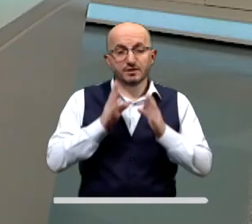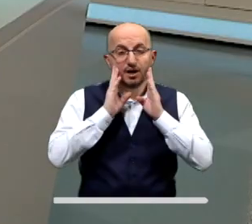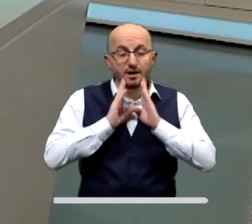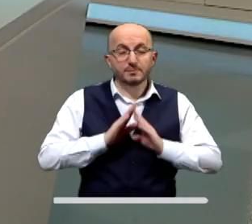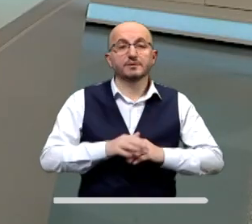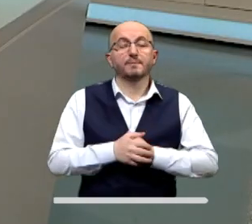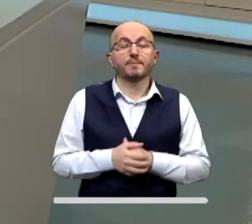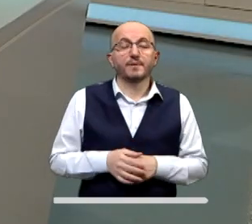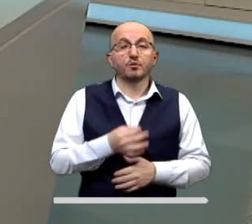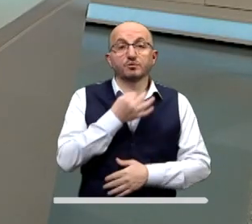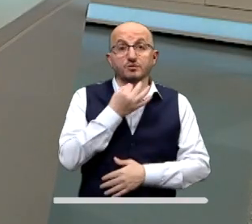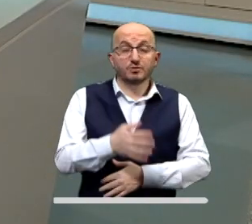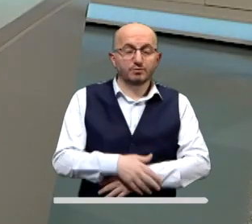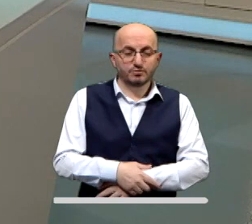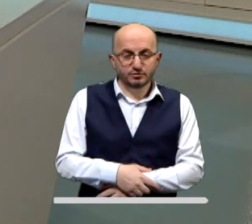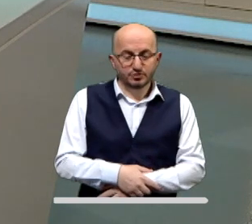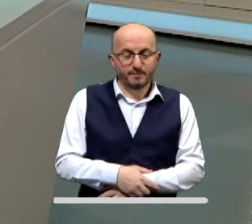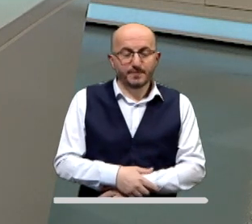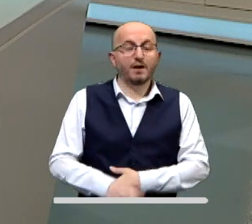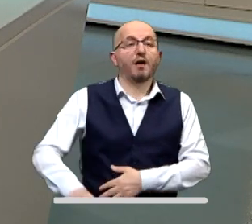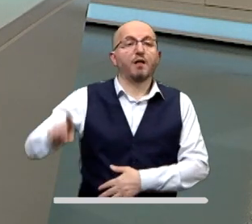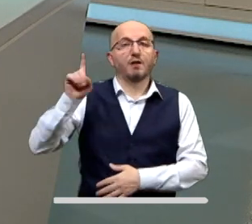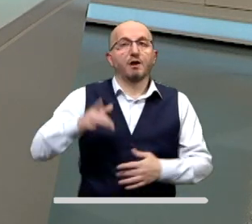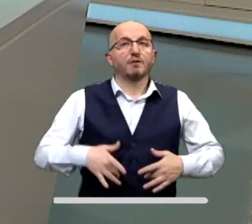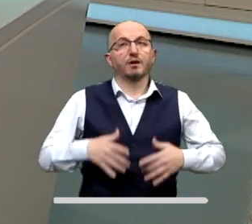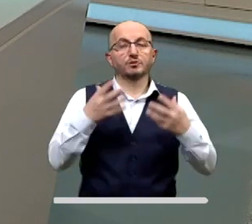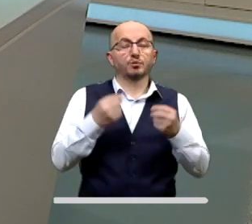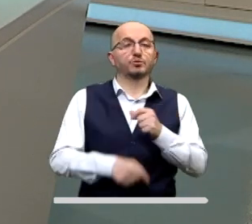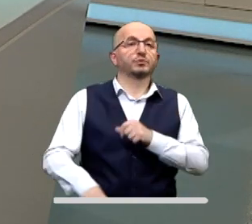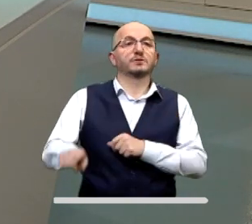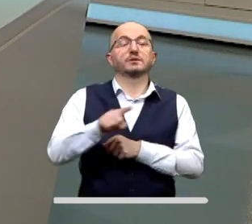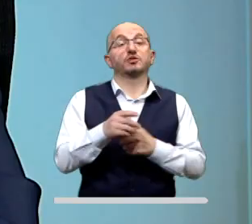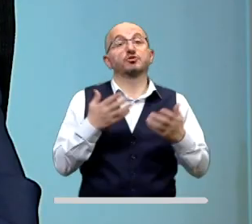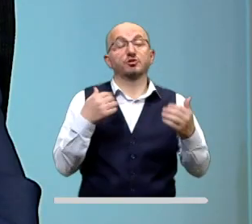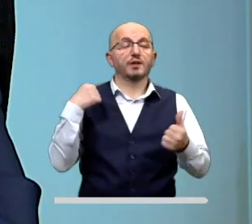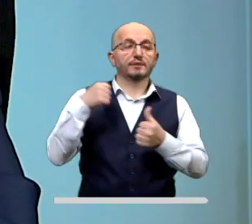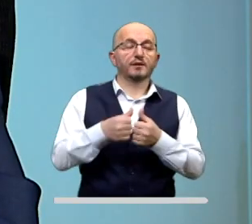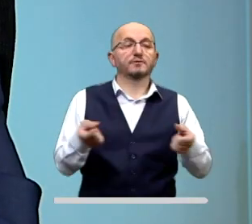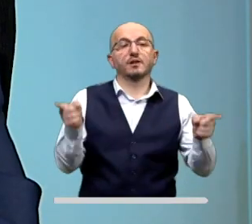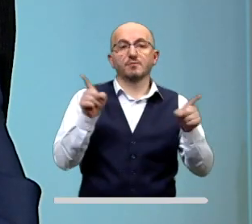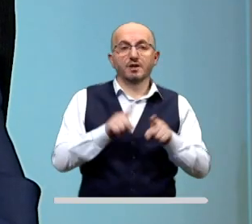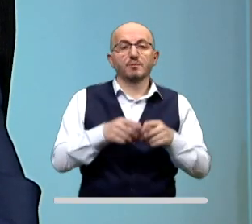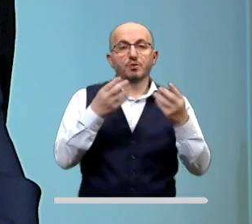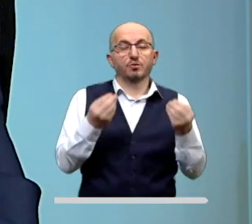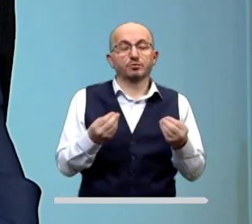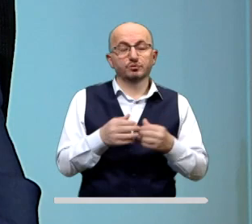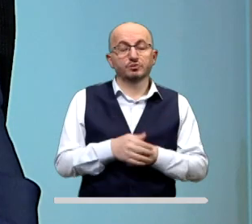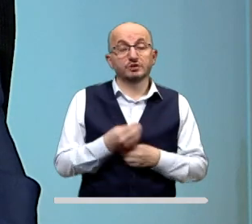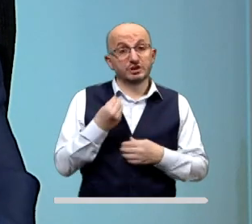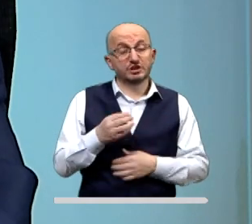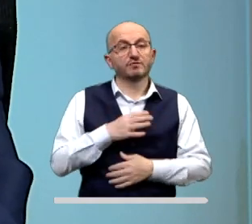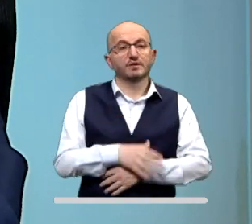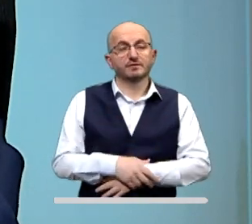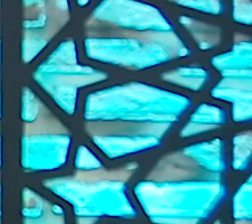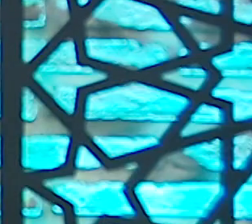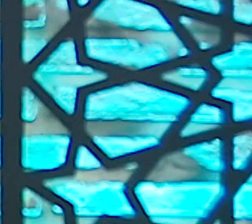hocam Çok teşekkür ederiz hocam Allah razı olsun sizden inşallah tekrar beraber olalım İyi ki varsınız